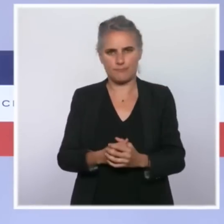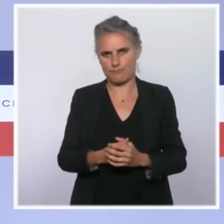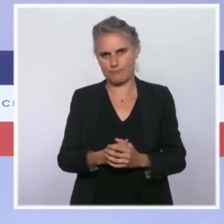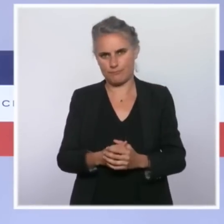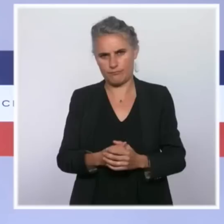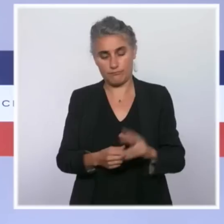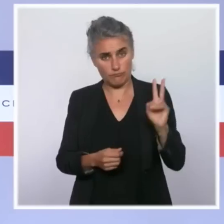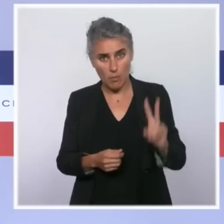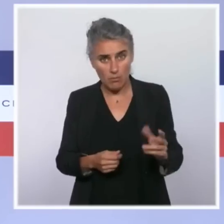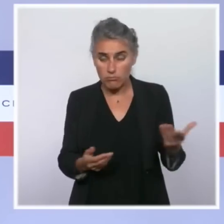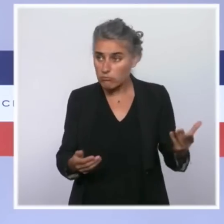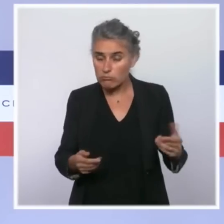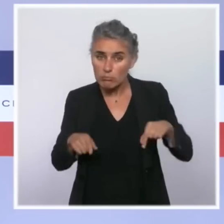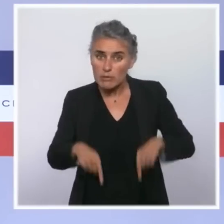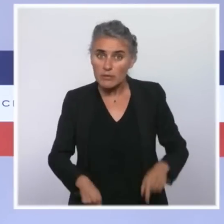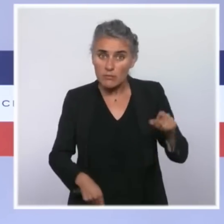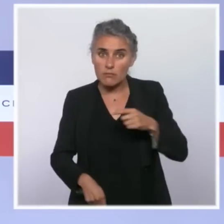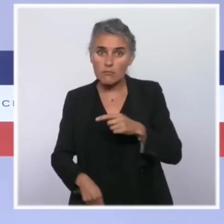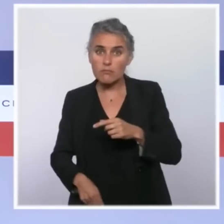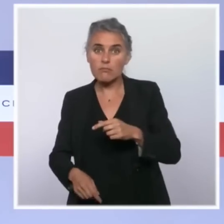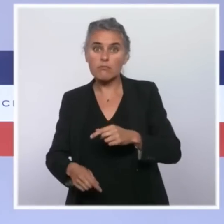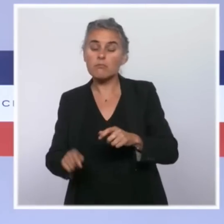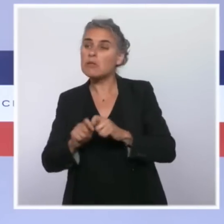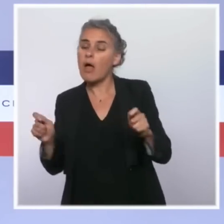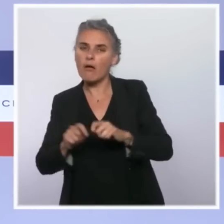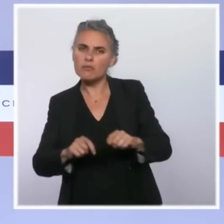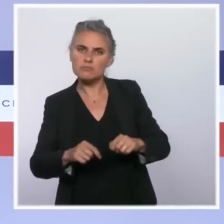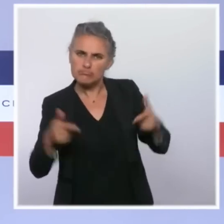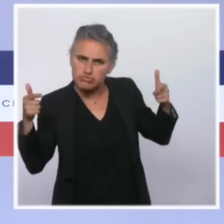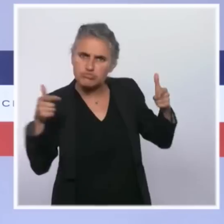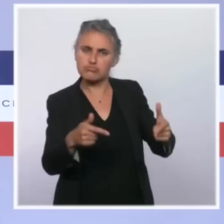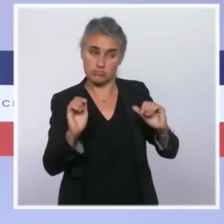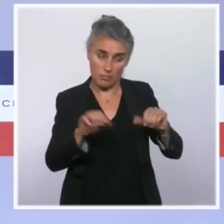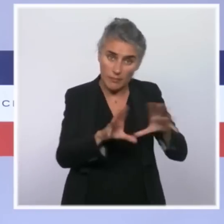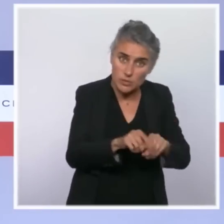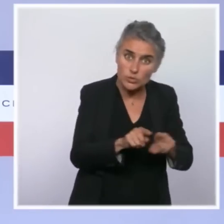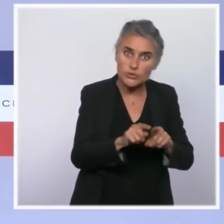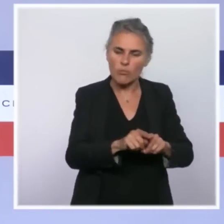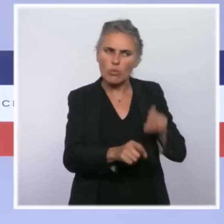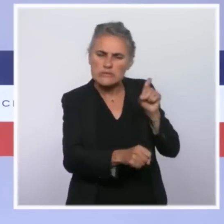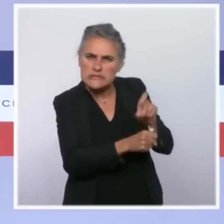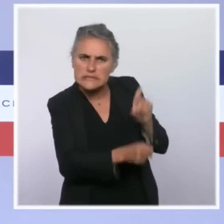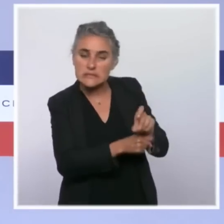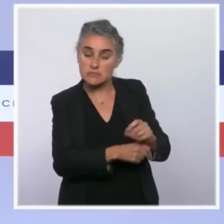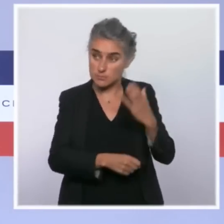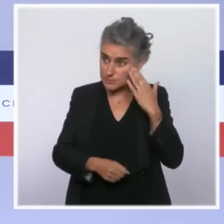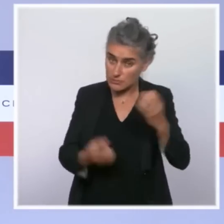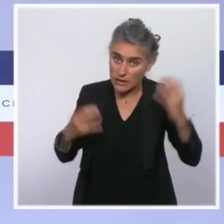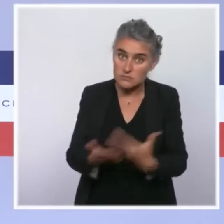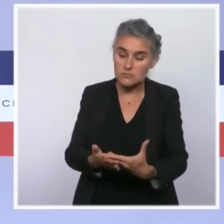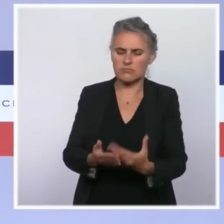de s'attaquer à un ministre, parfois même d'ailleurs à sa famille, et que ce ne serait pas un bon signe pour la démocratie si cela devait